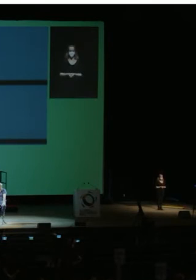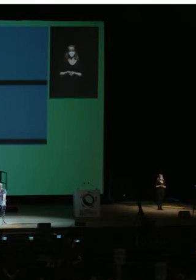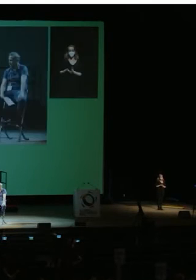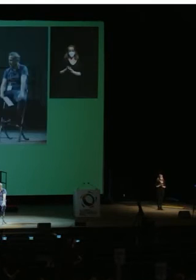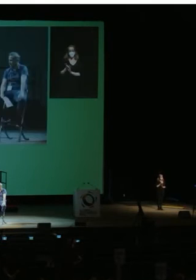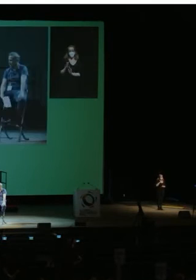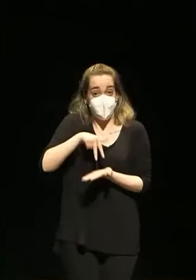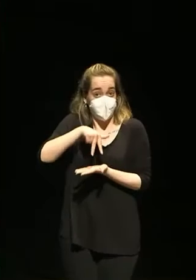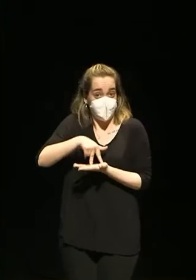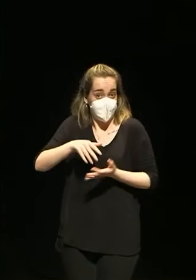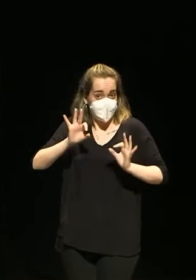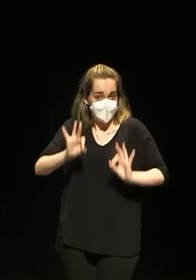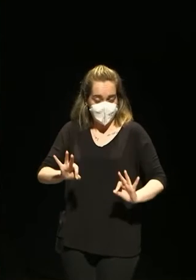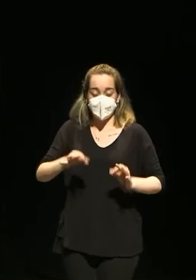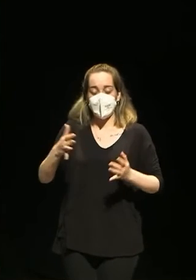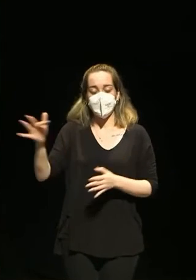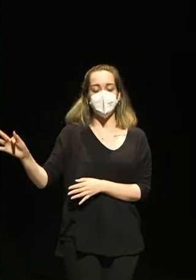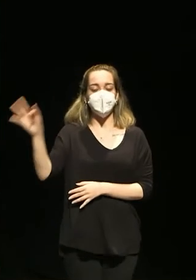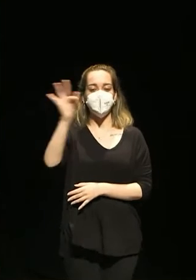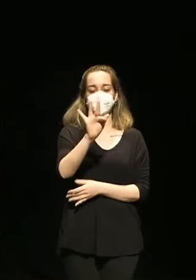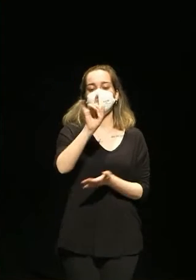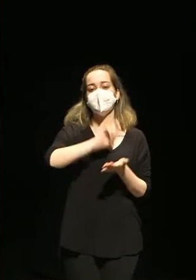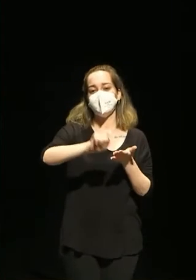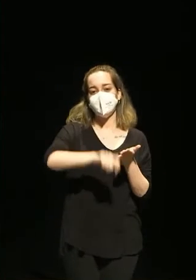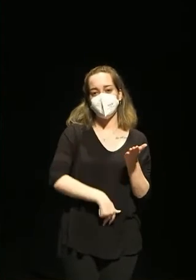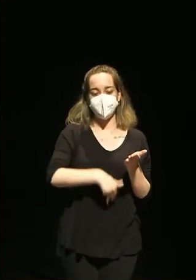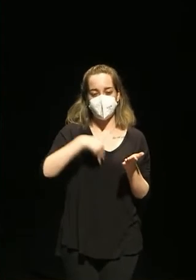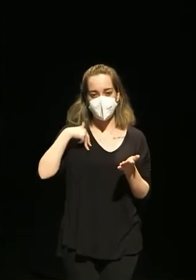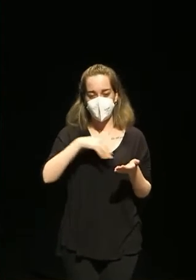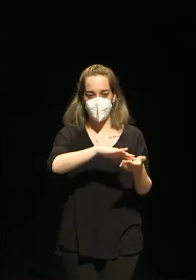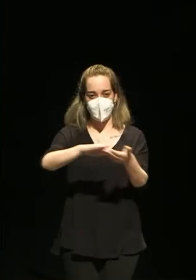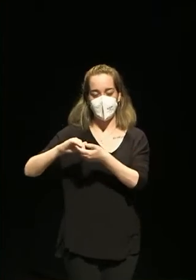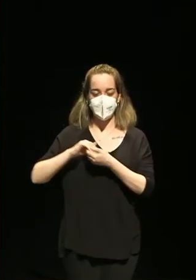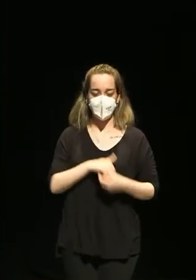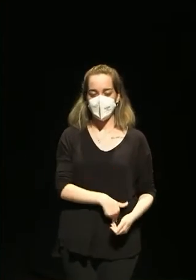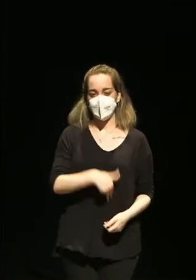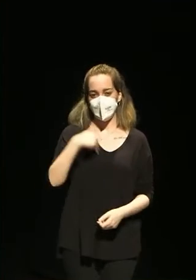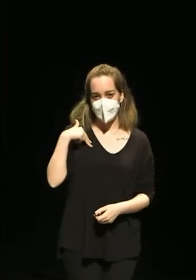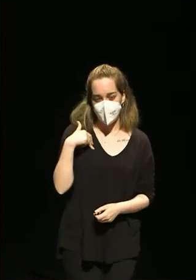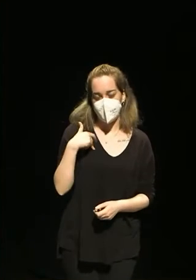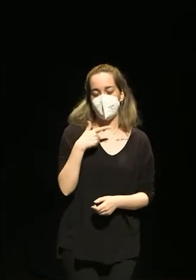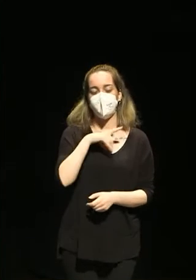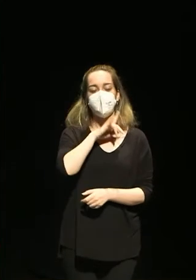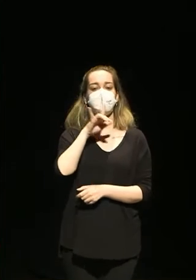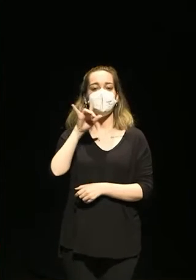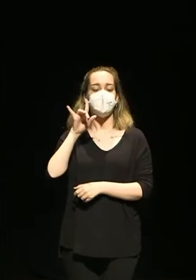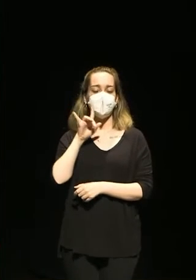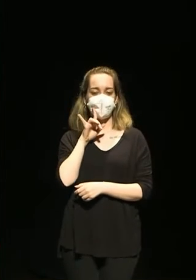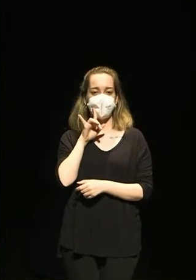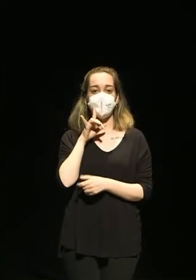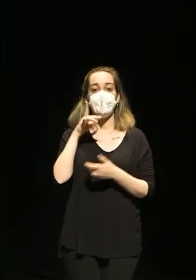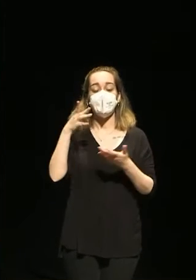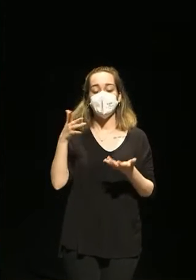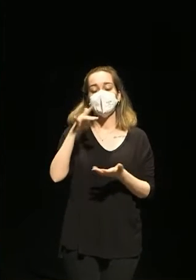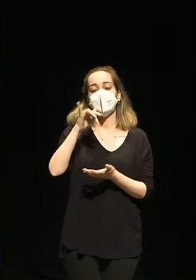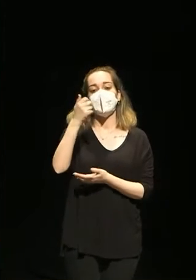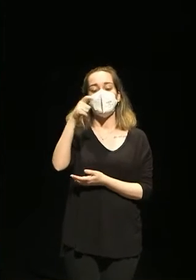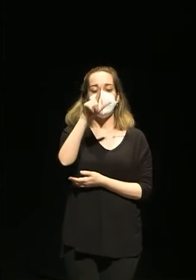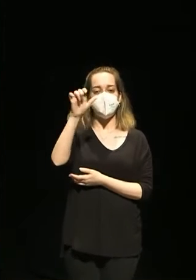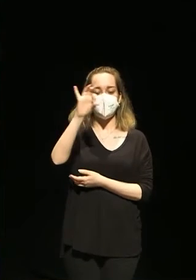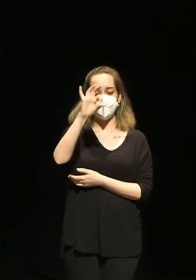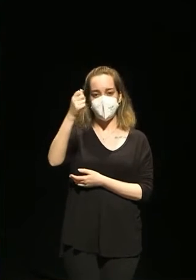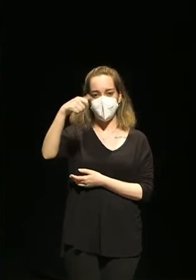torn, del secretari general de la Confederació General Italiana, la CGL, i tenim l'Alessandro Pagano,